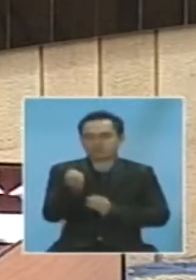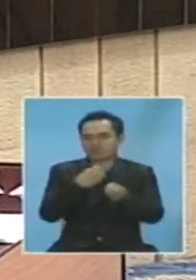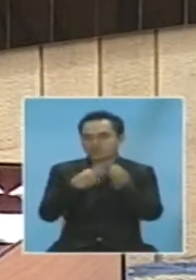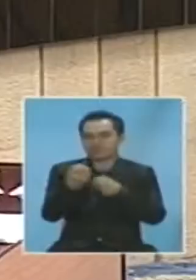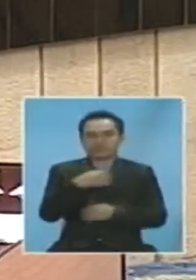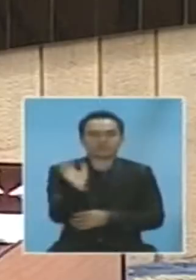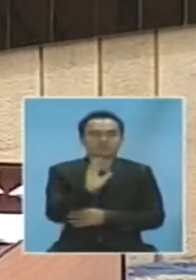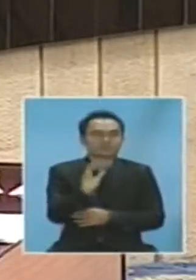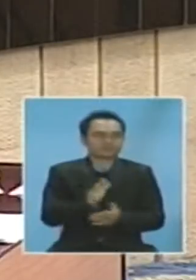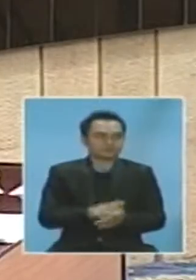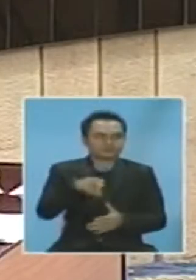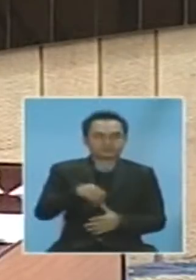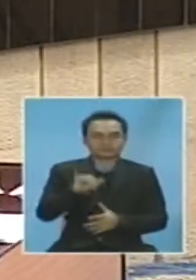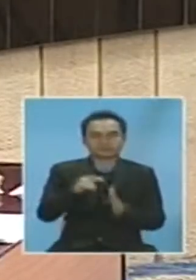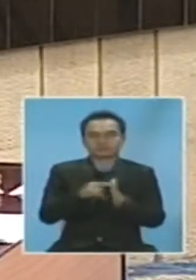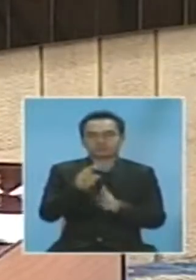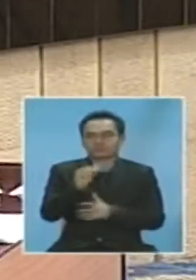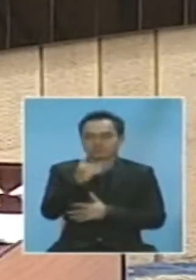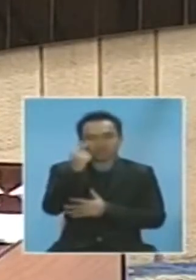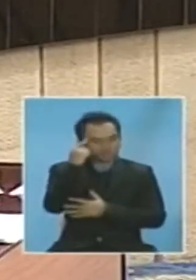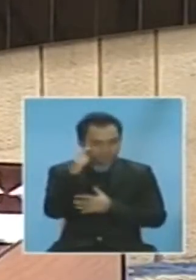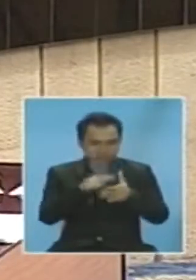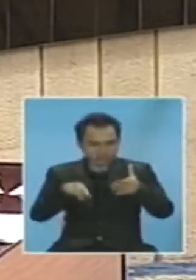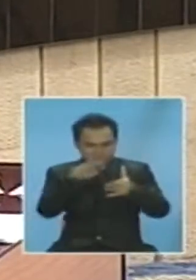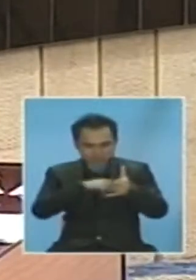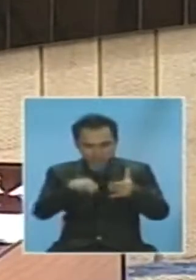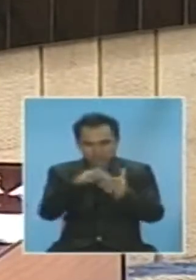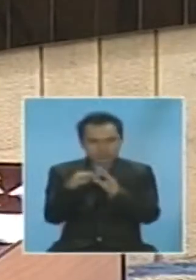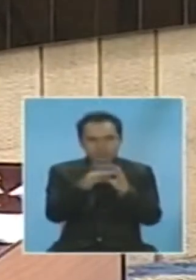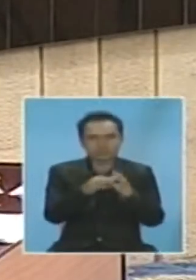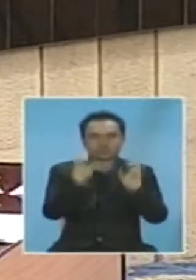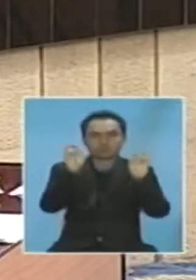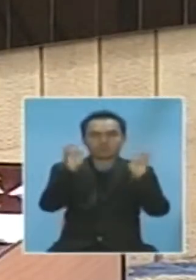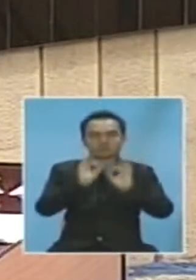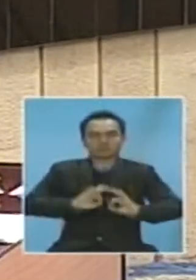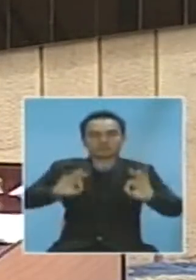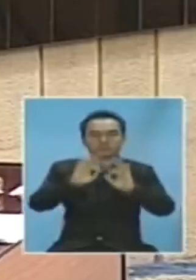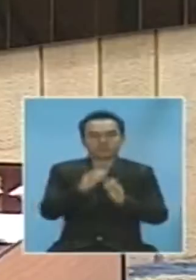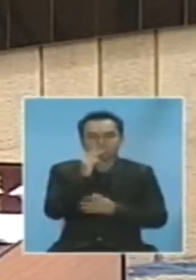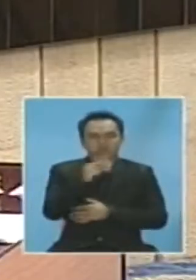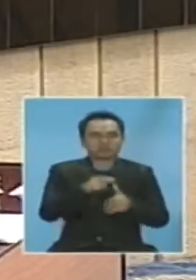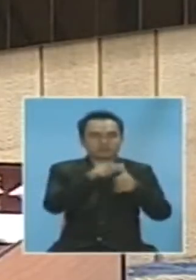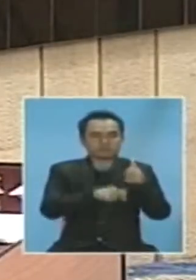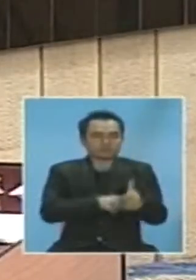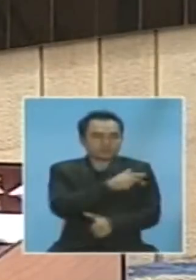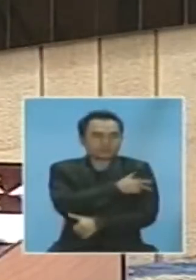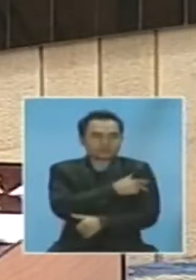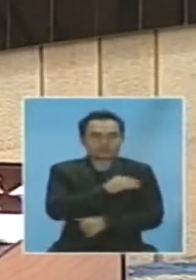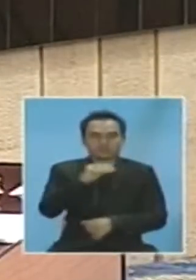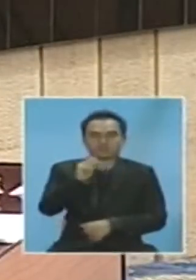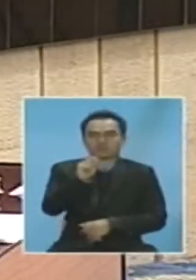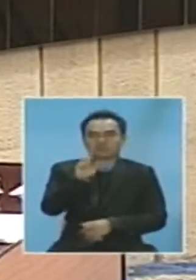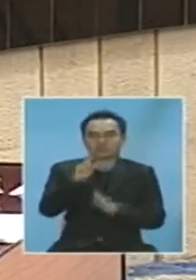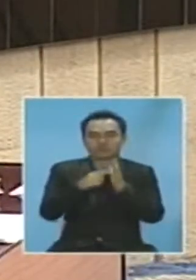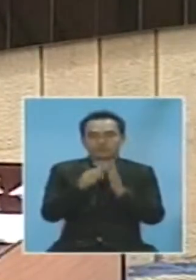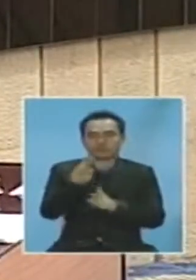สำหรับพยานที่ถูกตัดไปนั้นก็ล้วนเกี่ยวข้องในประเด็นสำคัญเช่นดร.โอรานชัยประวัติที่จ